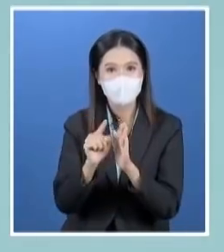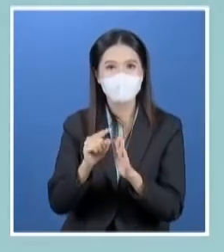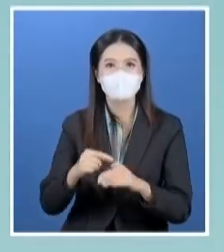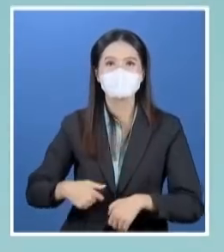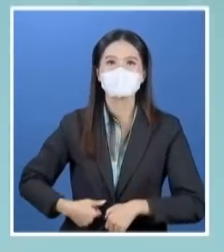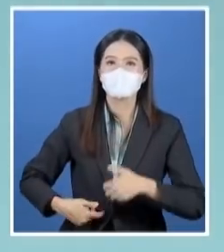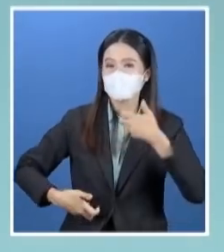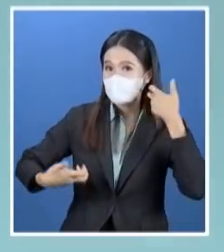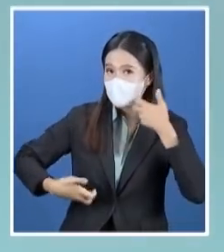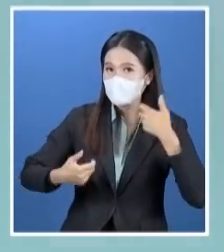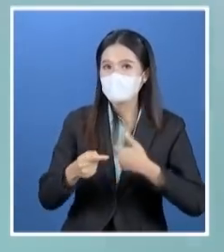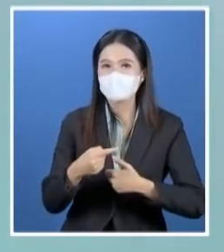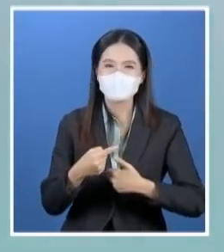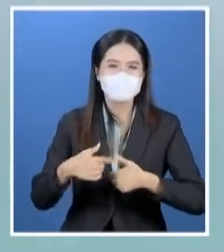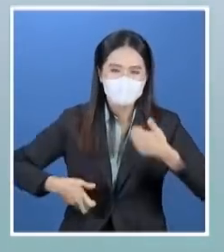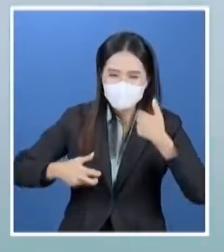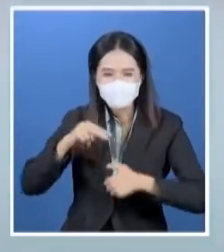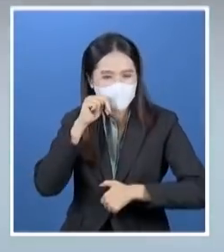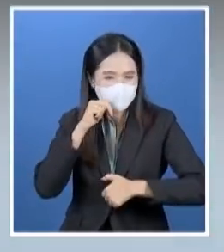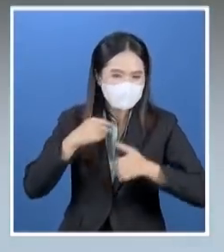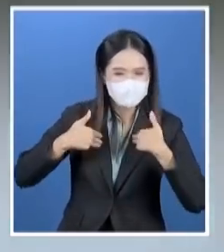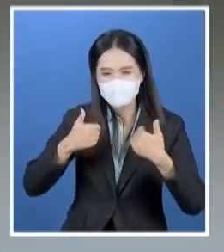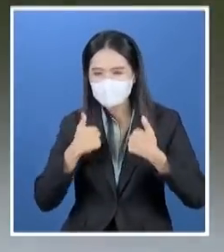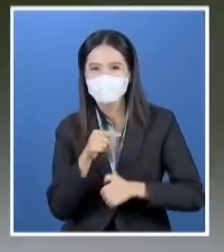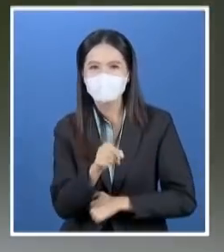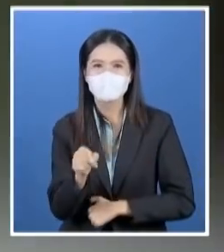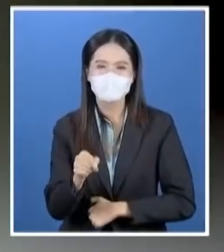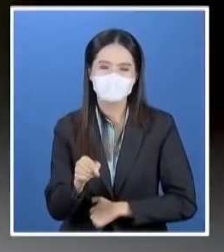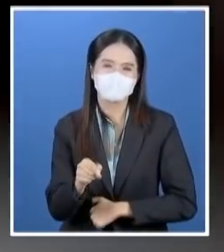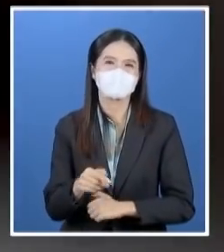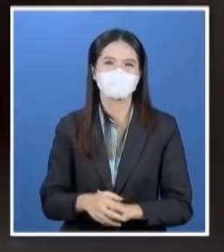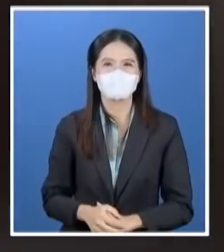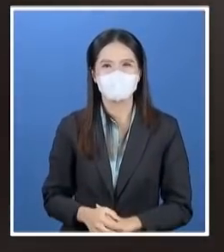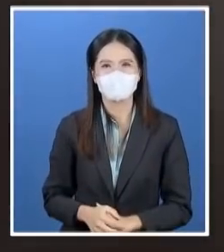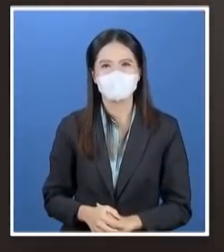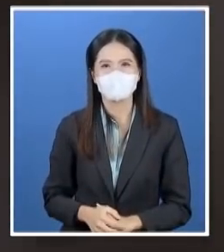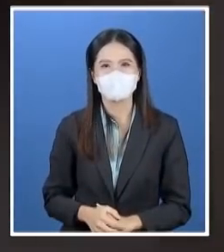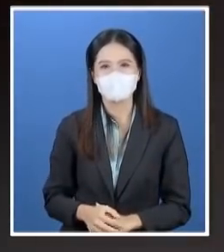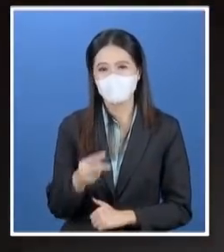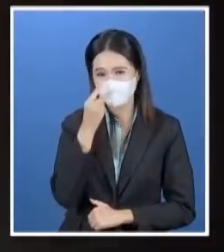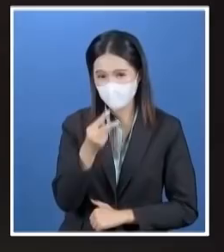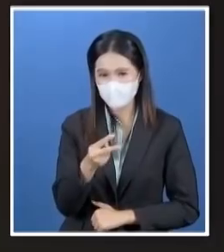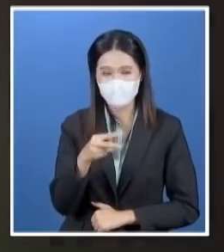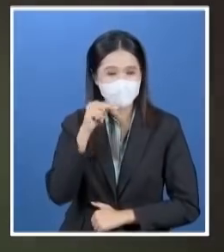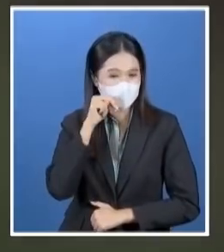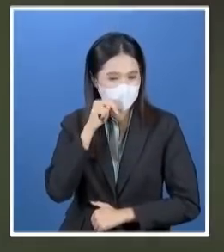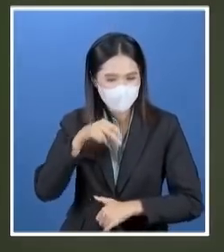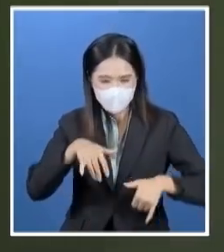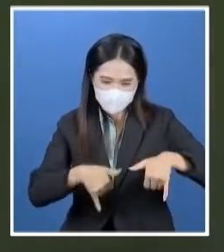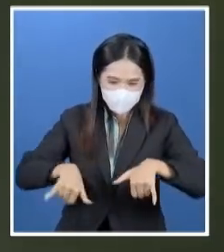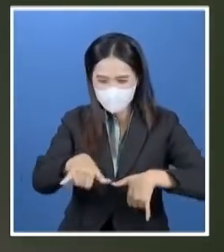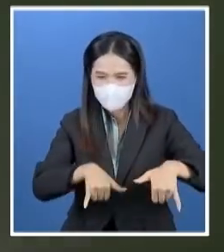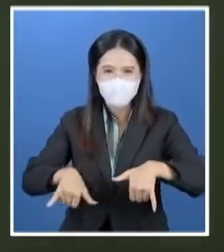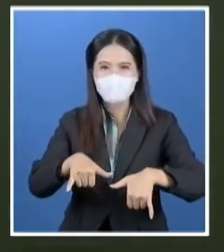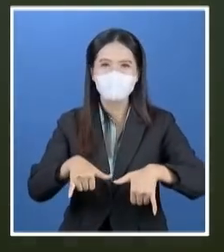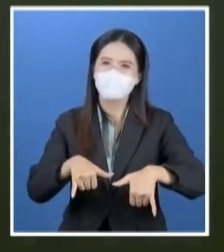าฝูงลิงที่อยู่บนเกาะเนี่ยมาเล่นน้ำกันสนุกสนานเลยกว่า เซนลิงจ้า โอ้โหพูวิลล่าม ากันใหญ่เลย พูวิล